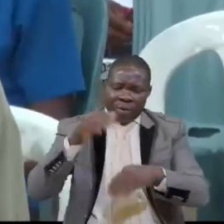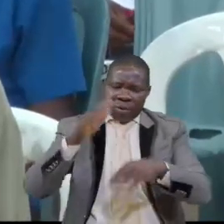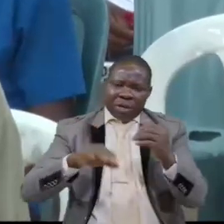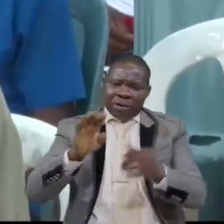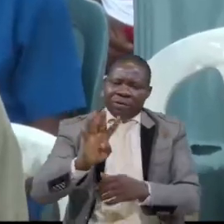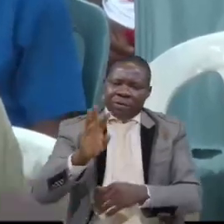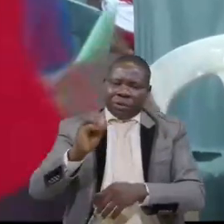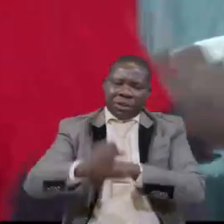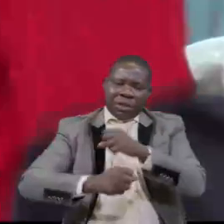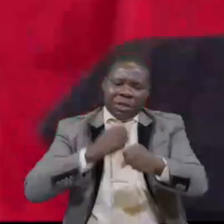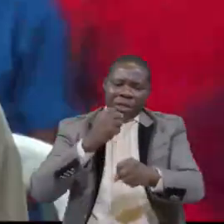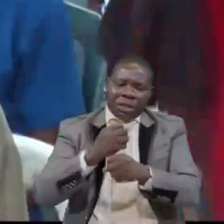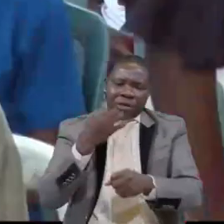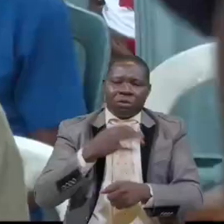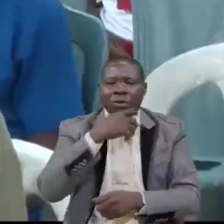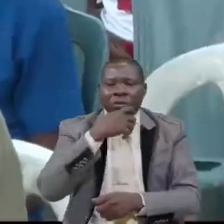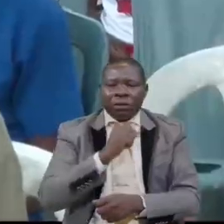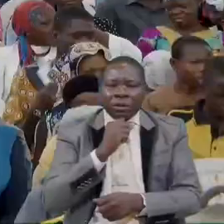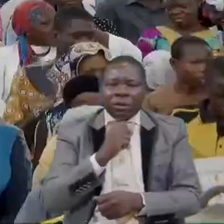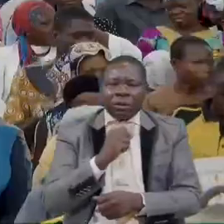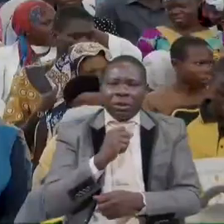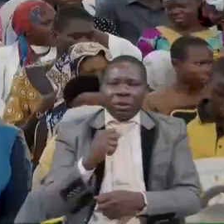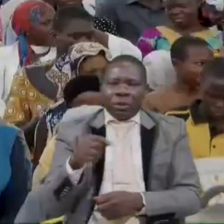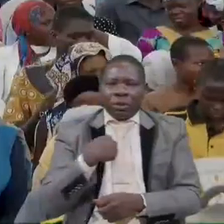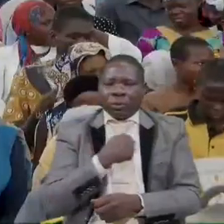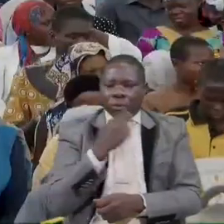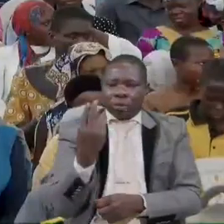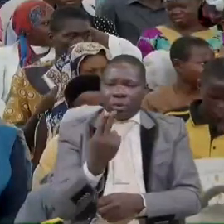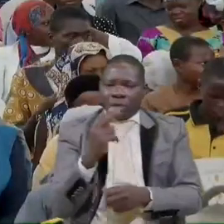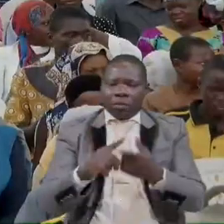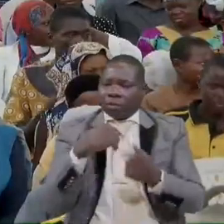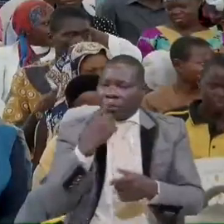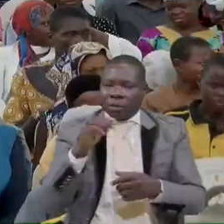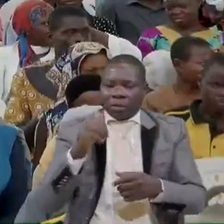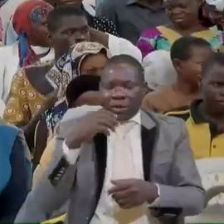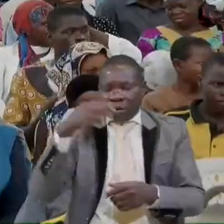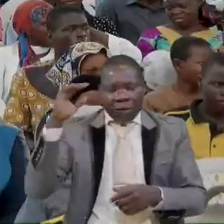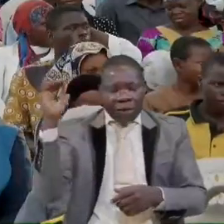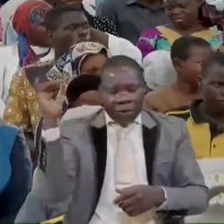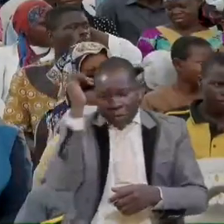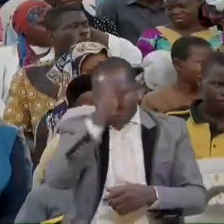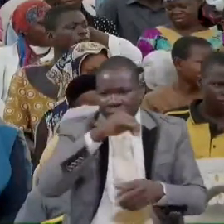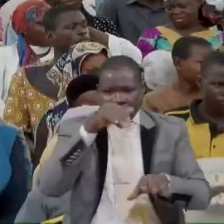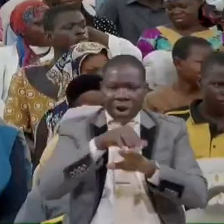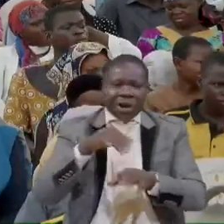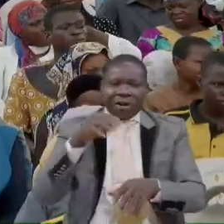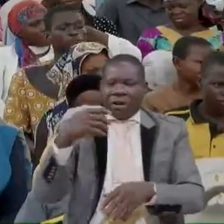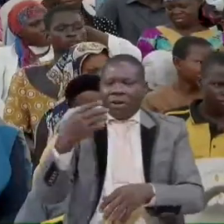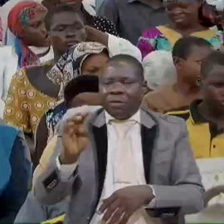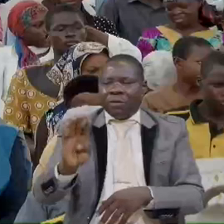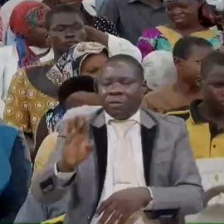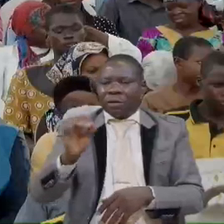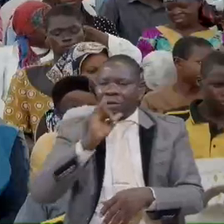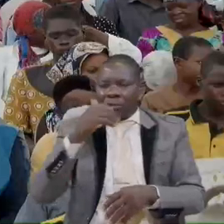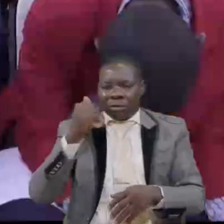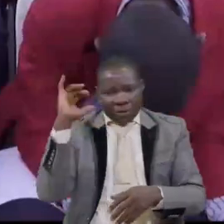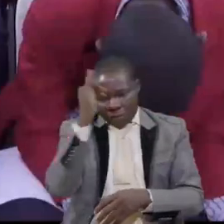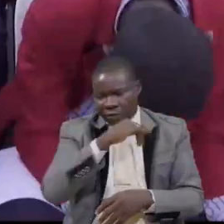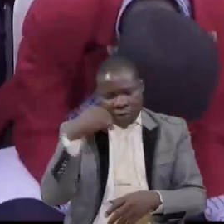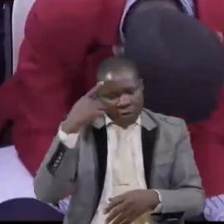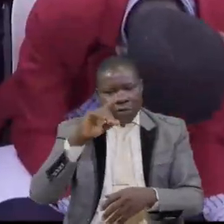déjà ils disent un essensé 40 ans est un insensé pour toujours maintenant les gens